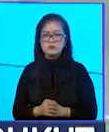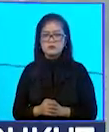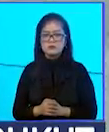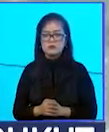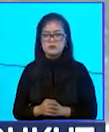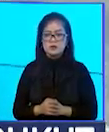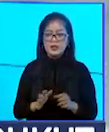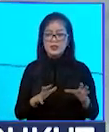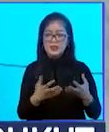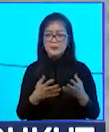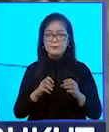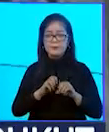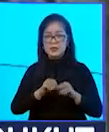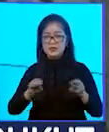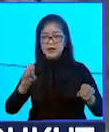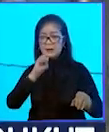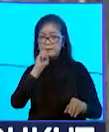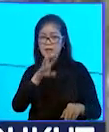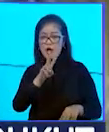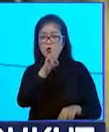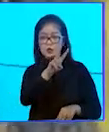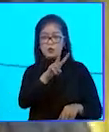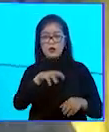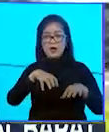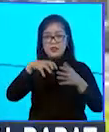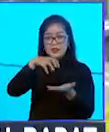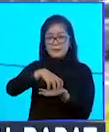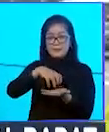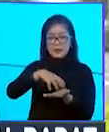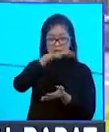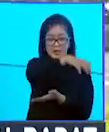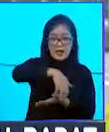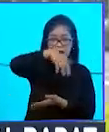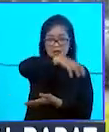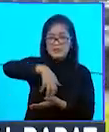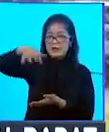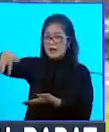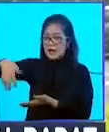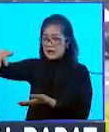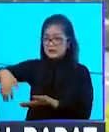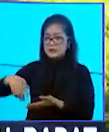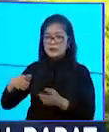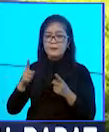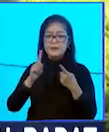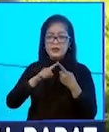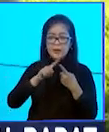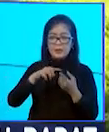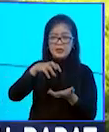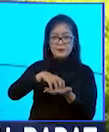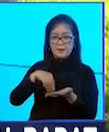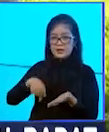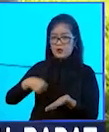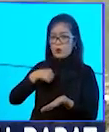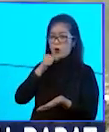ada dua titik yang menjadi fokus utama dalam pengerukan di Kali Krukut ini. Di mana yang pertama adalah di titik saya berada saat ini di